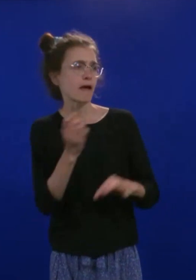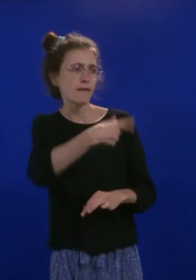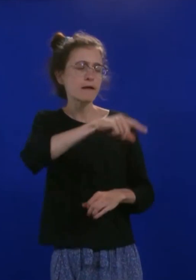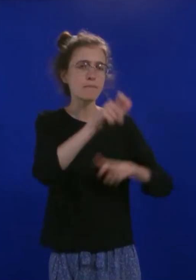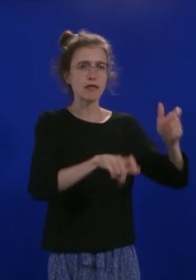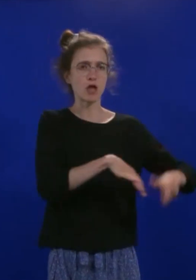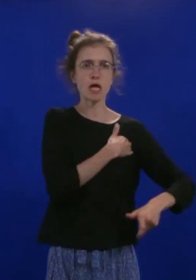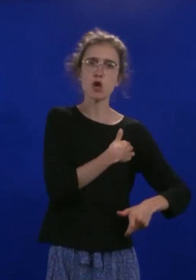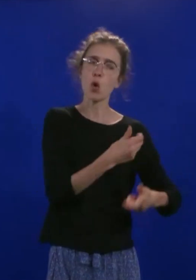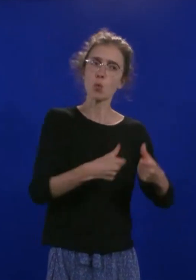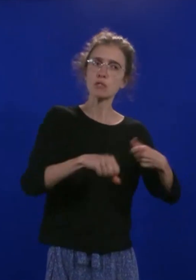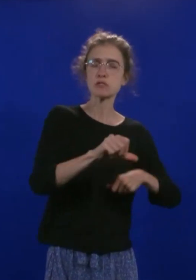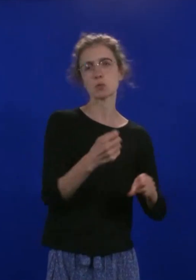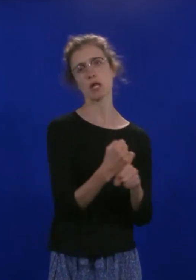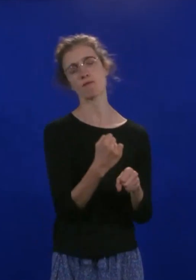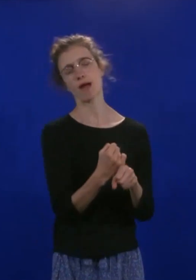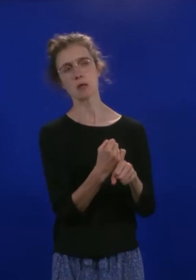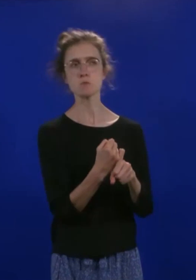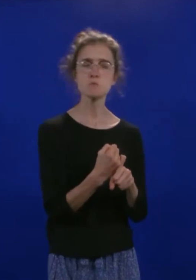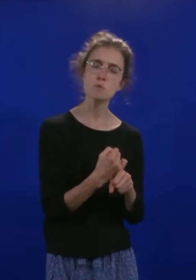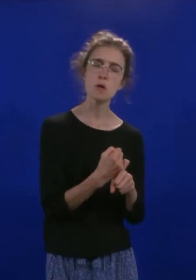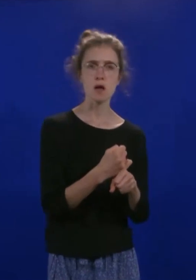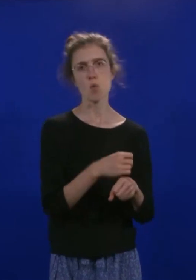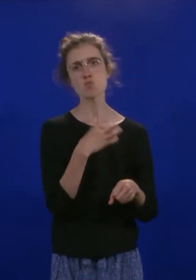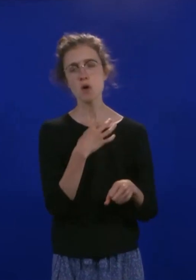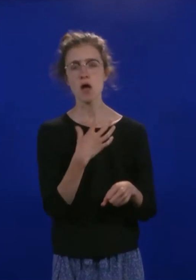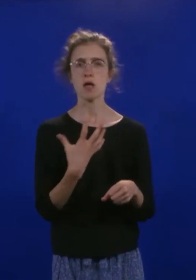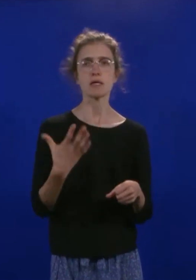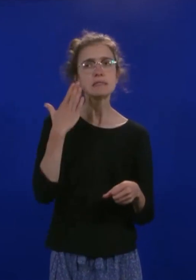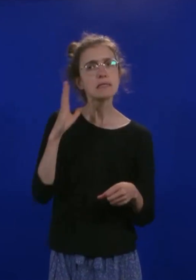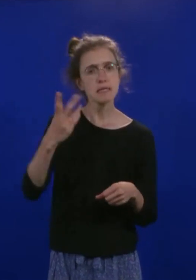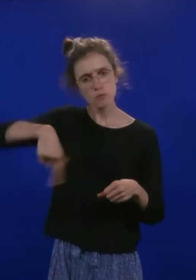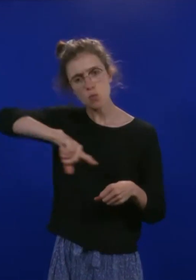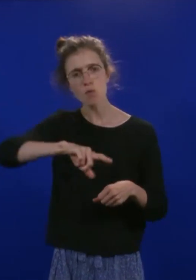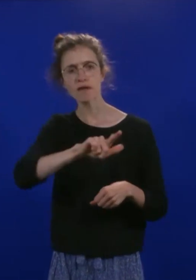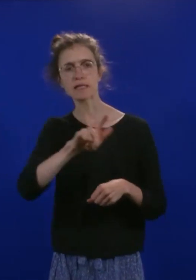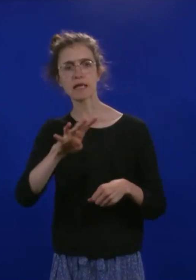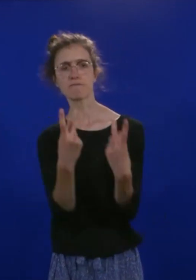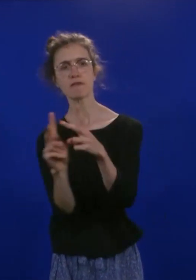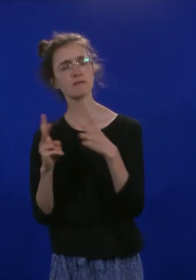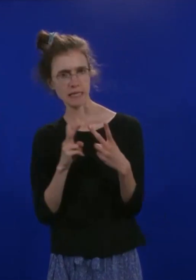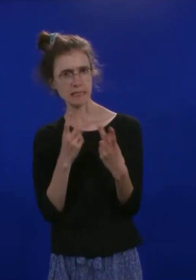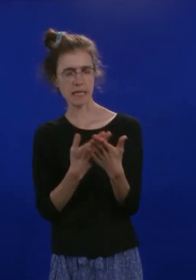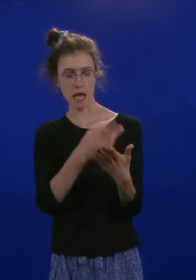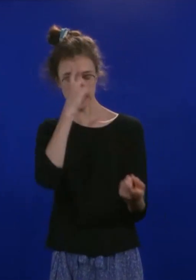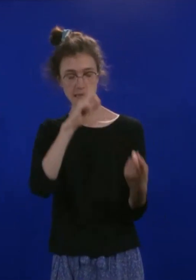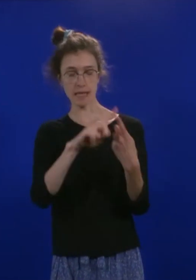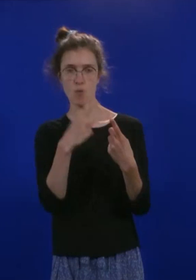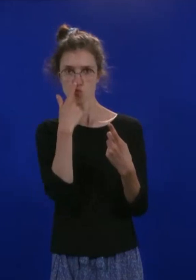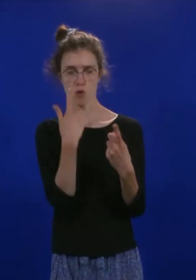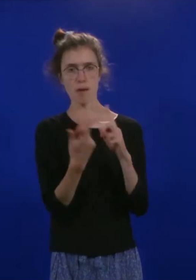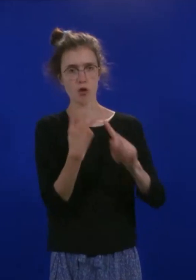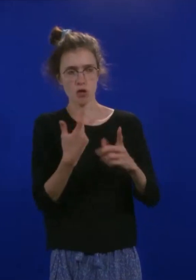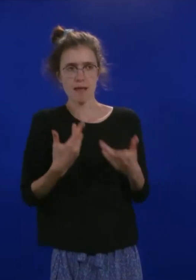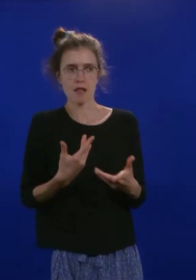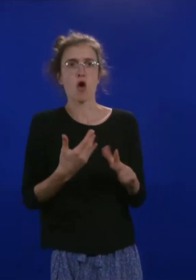territoriale, parce que vous le vivez sur chacun des territoires de vos 24 communes, est aussi un sujet prégnant. Donc au-delà des discours, des illustrations